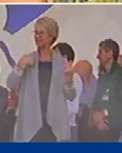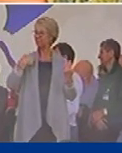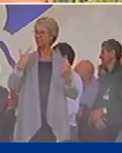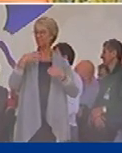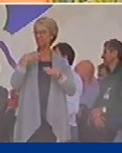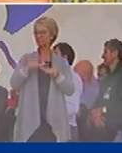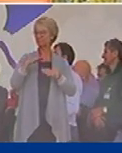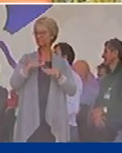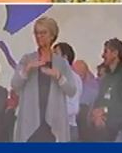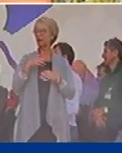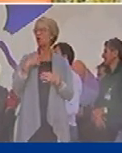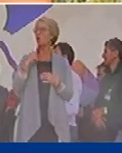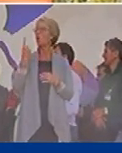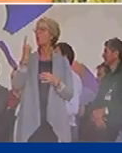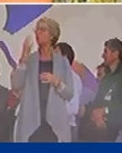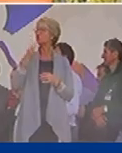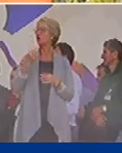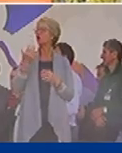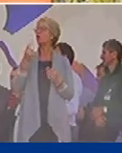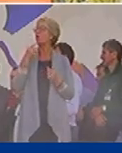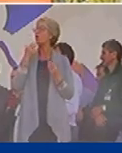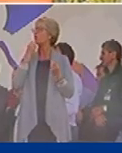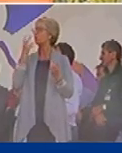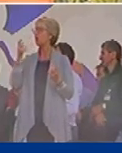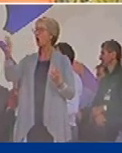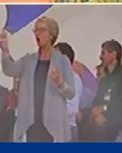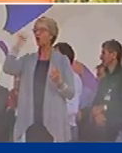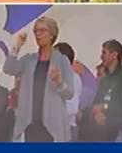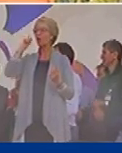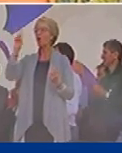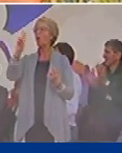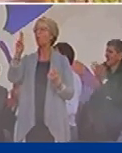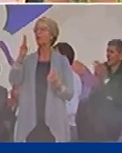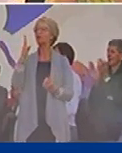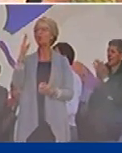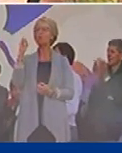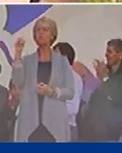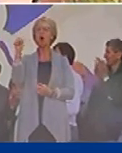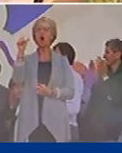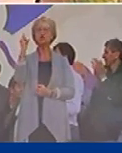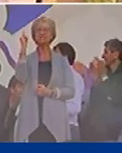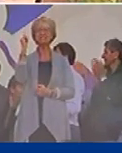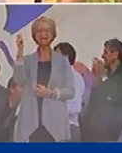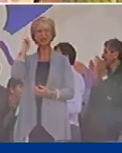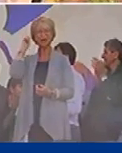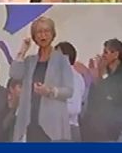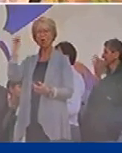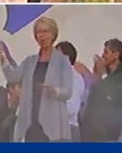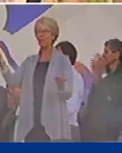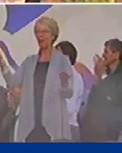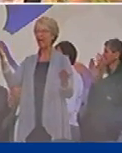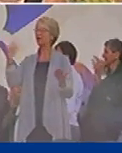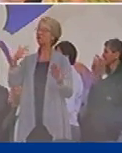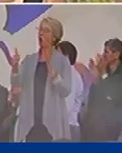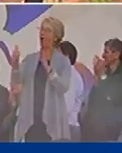quindi faccio con un giorno di anticipo gli auguri di buon compleanno a Umberto Bossi, senza il quale ovviamente